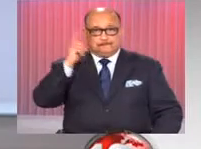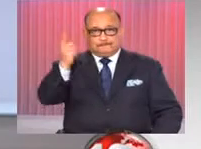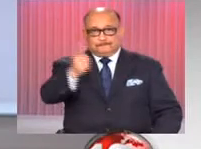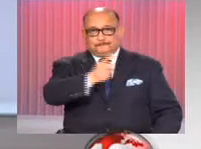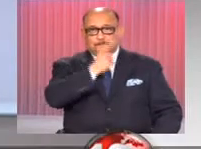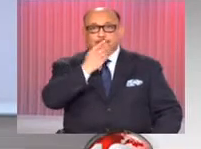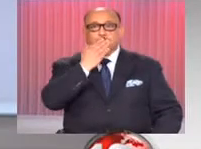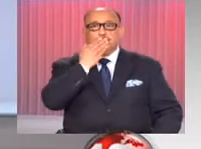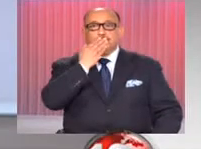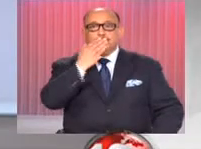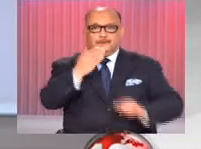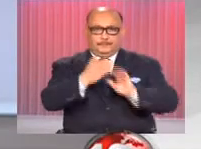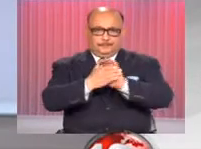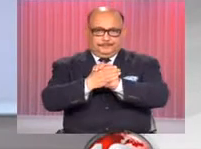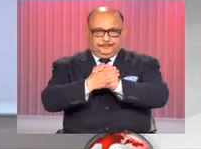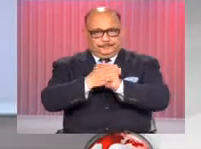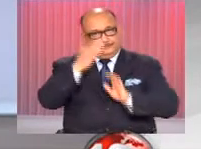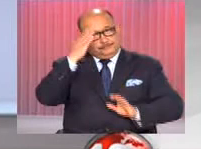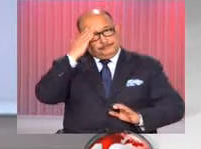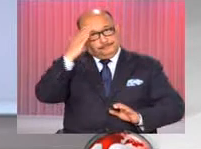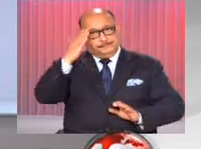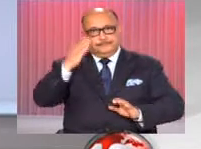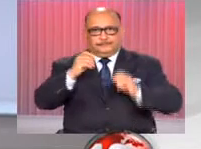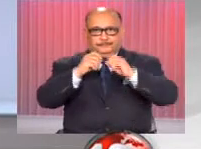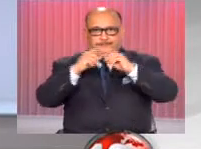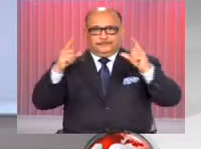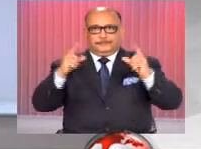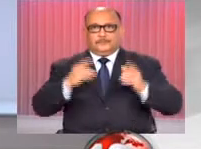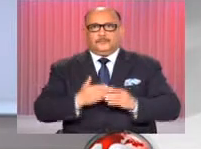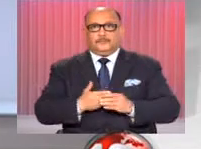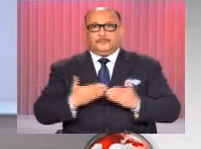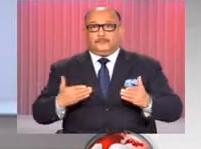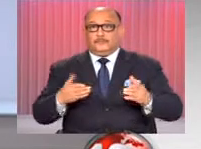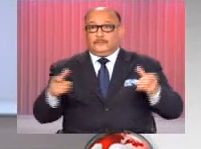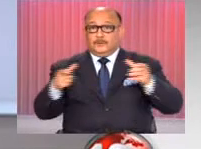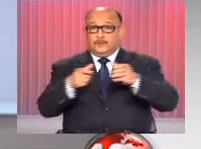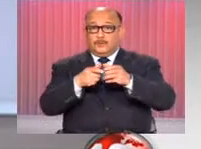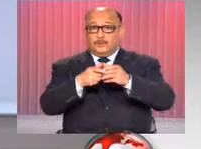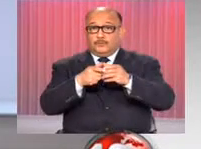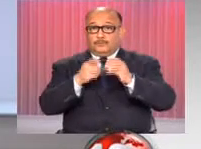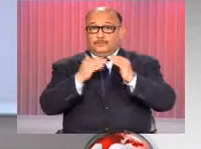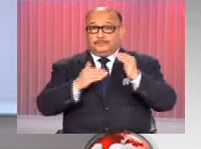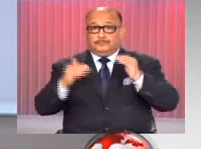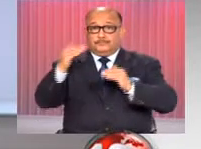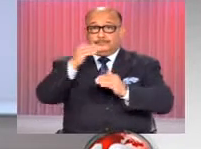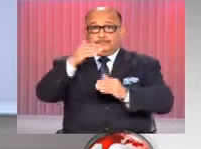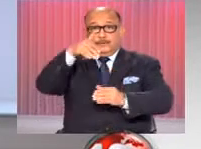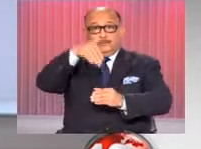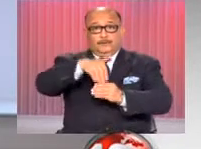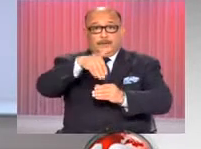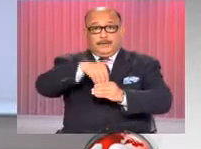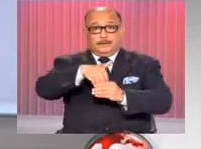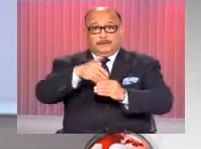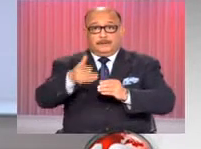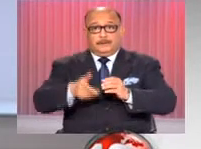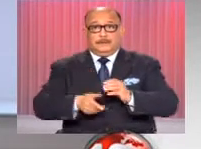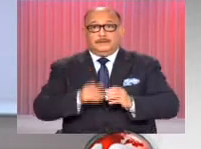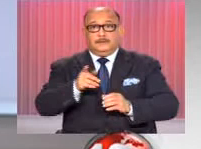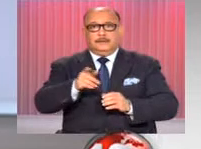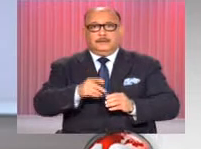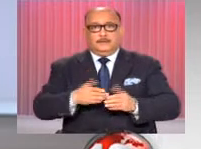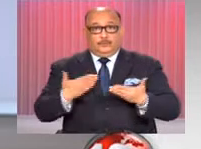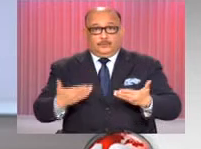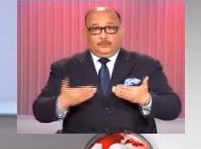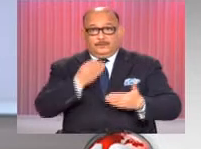نشرة الأخبار من الوطنية الأولى، أهلا بكم. تعلن الهيئة العليا المستقلة للانتخابات النتائج النهائية للاستحقاق